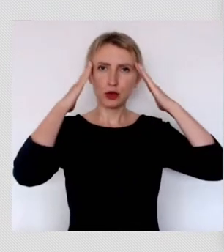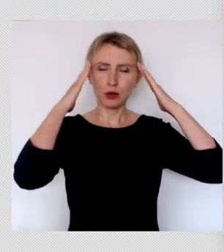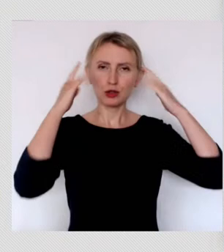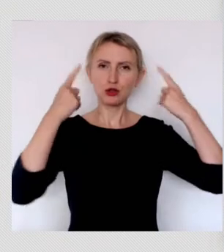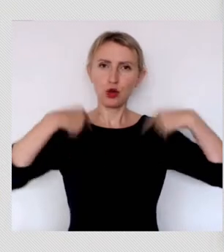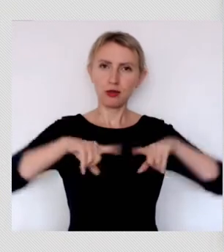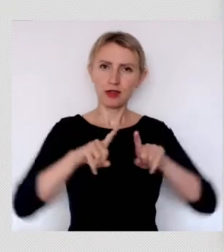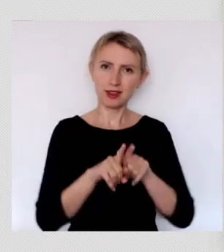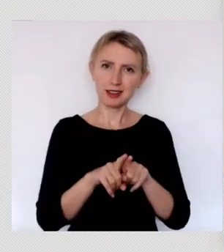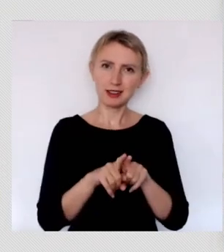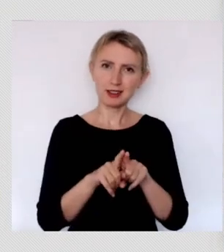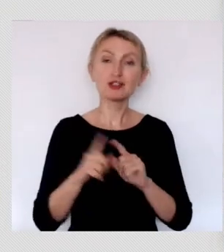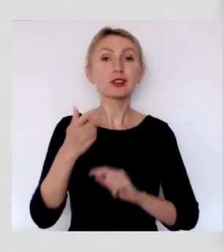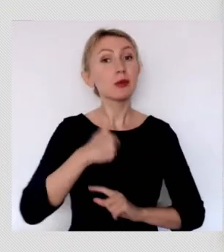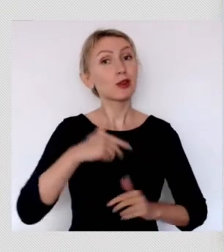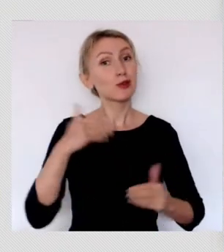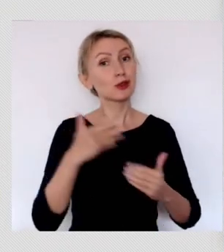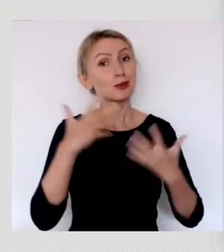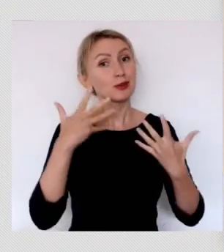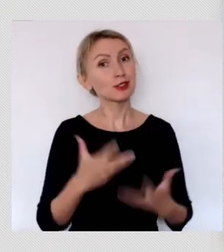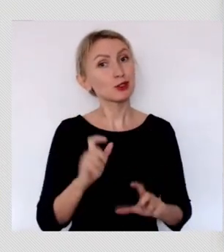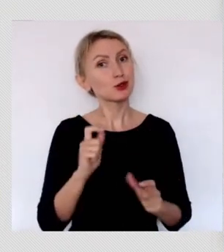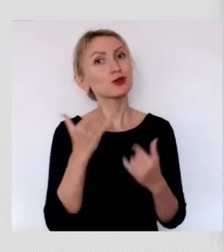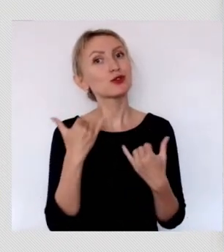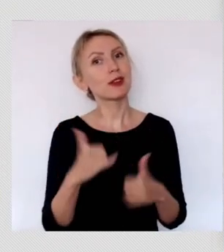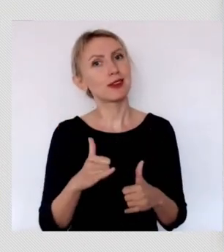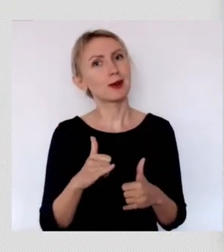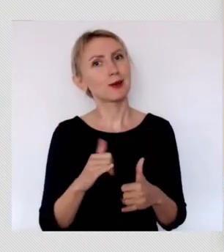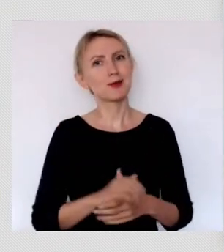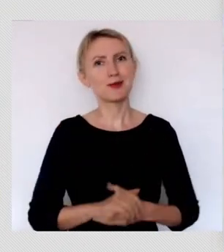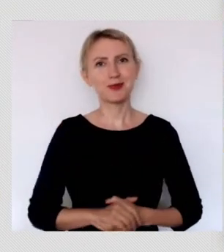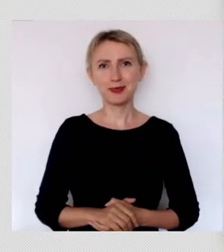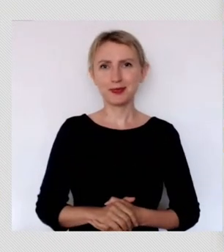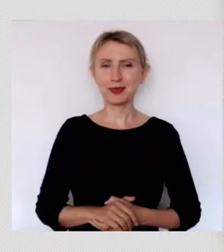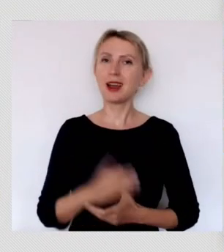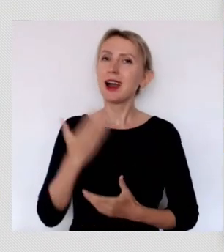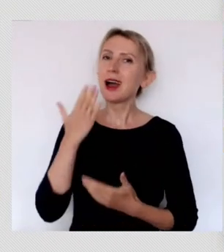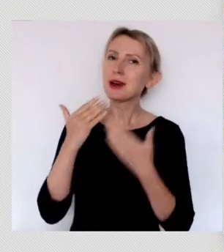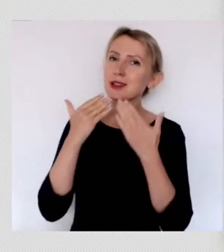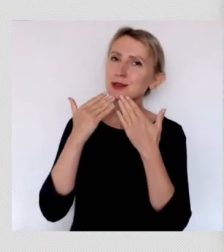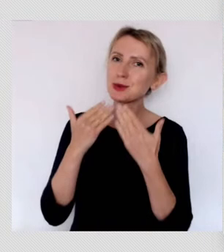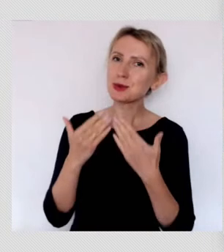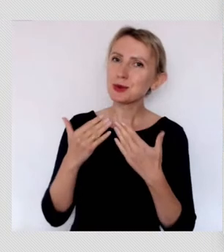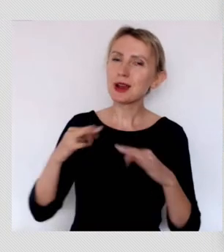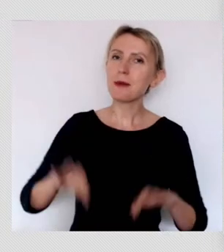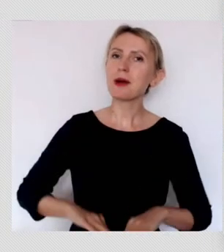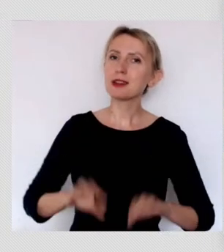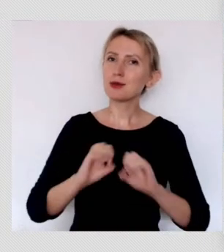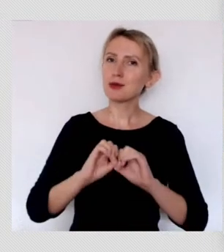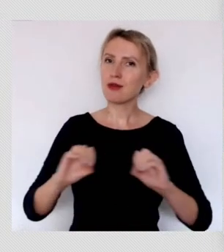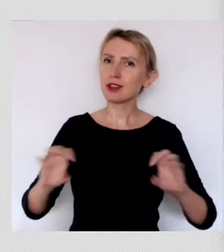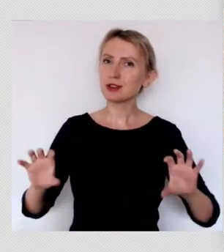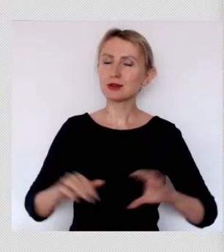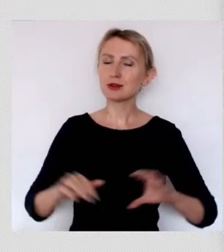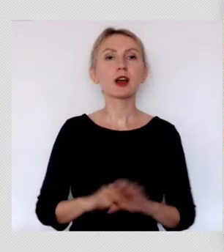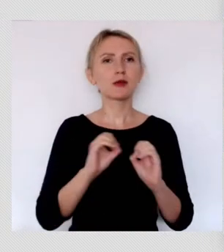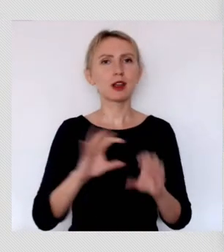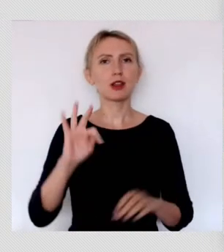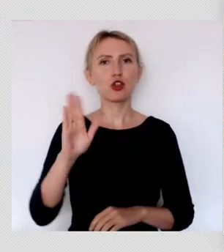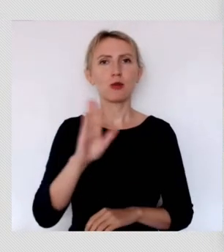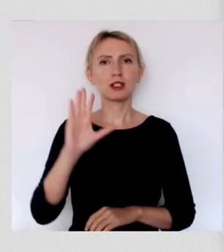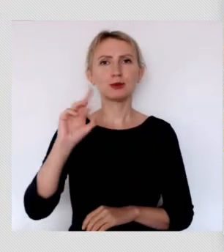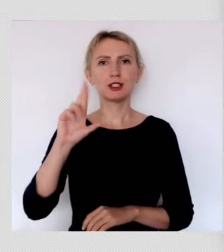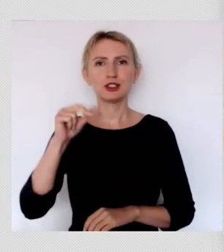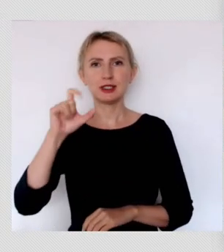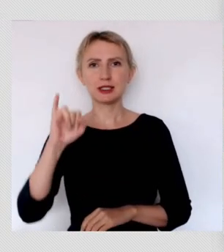obywatelskiej tego, że możemy chcieć czegoś innego. Bardzo dziękuję, panie profesorze, profesor Tomasz Brzezicki. Bardzo